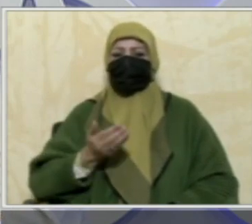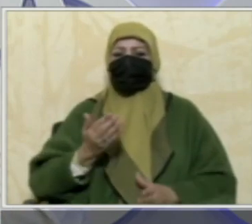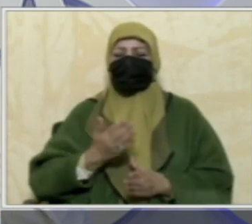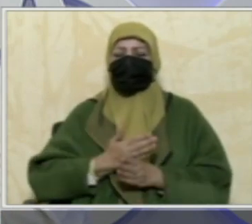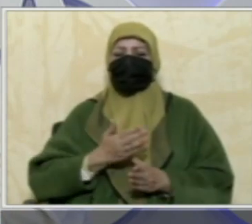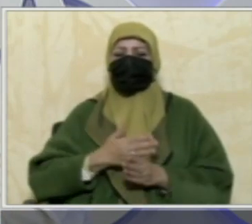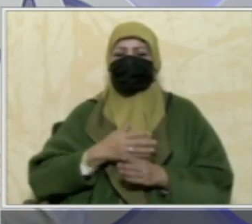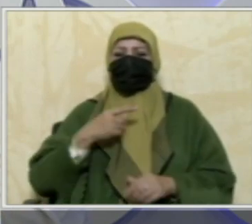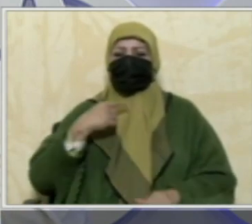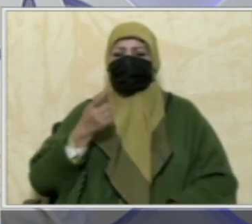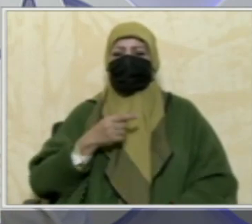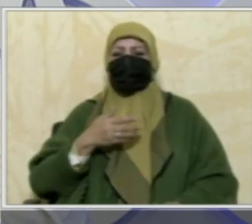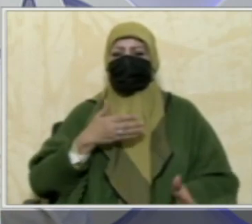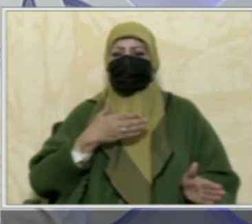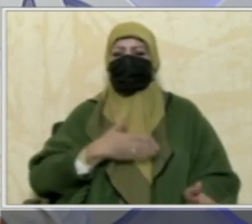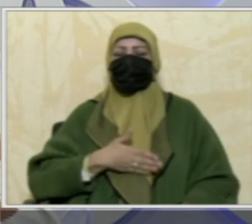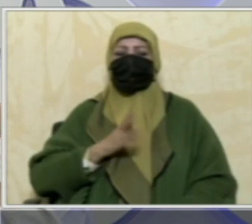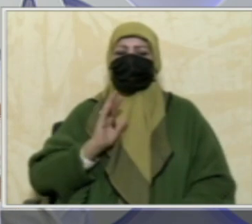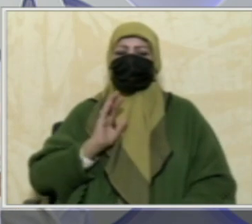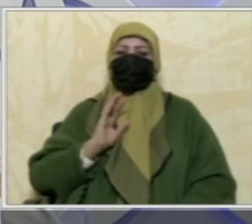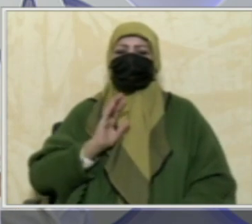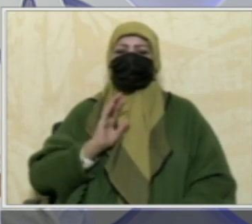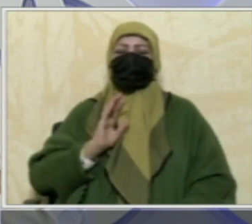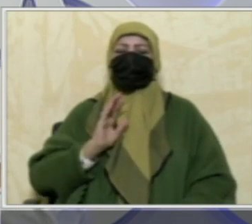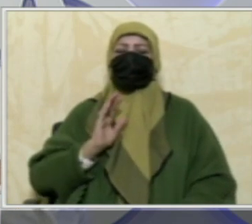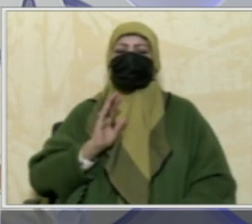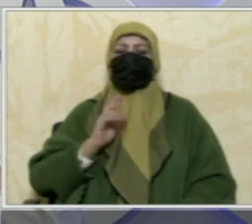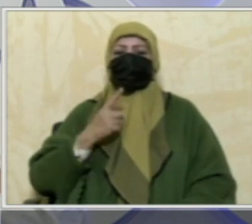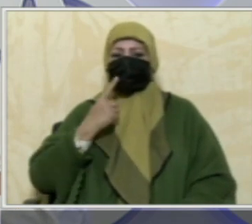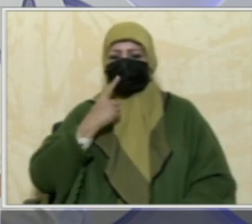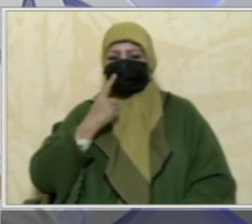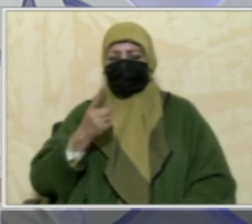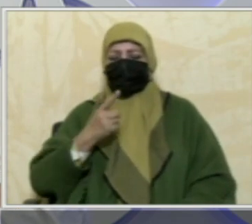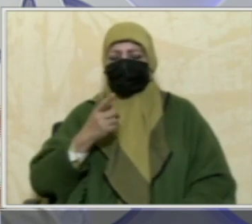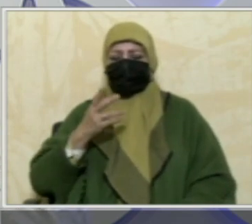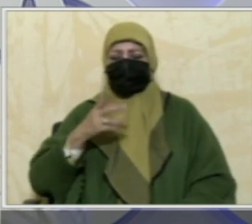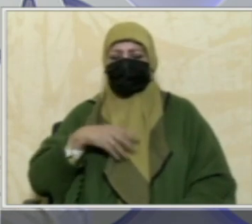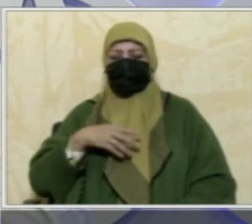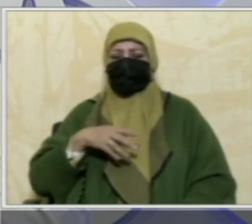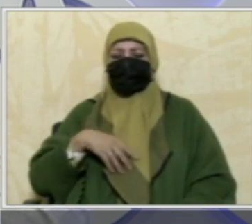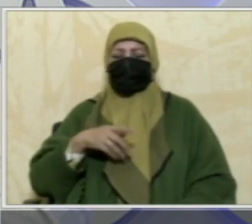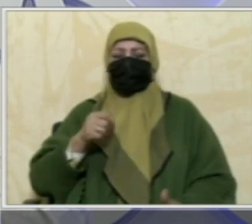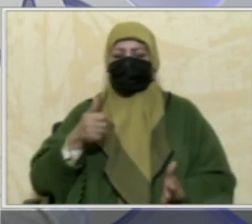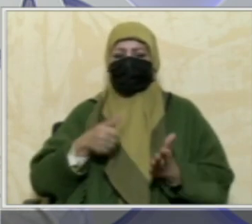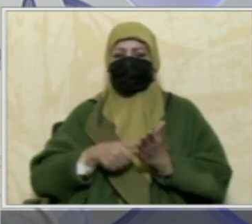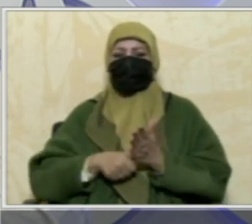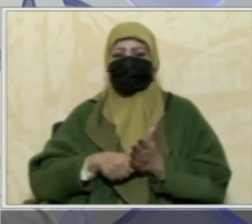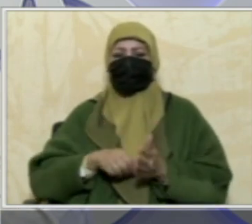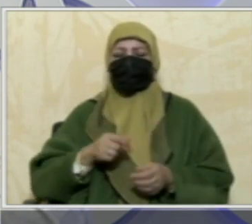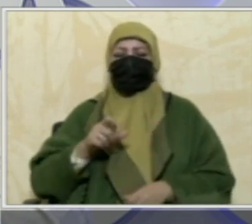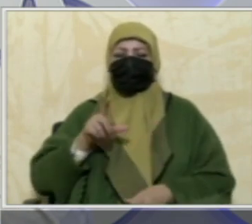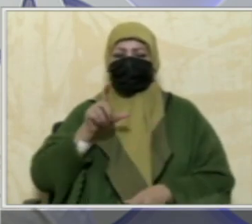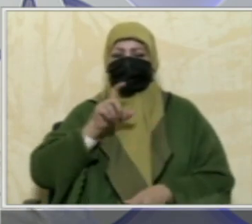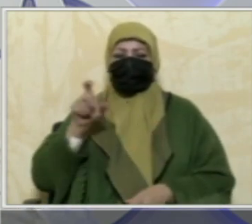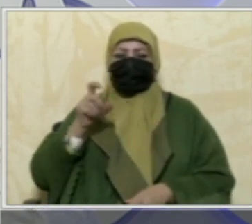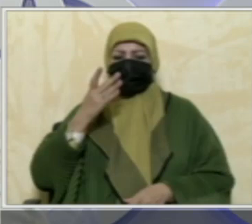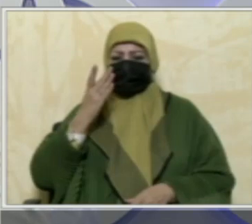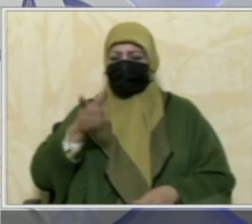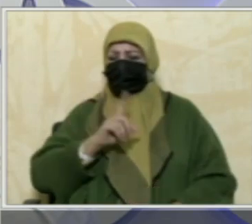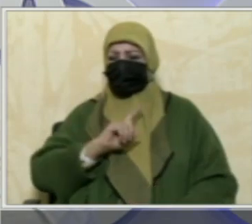باسقاط الجزيه عنه اما ان يعطى من مال المسلمين انا لا اعرف هذه القصه الله اعلم